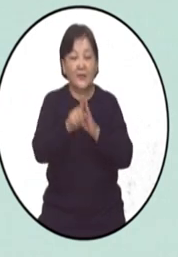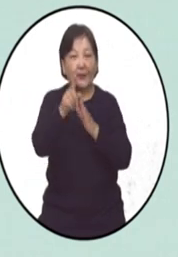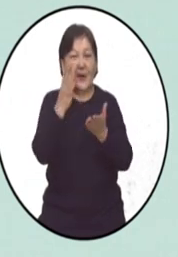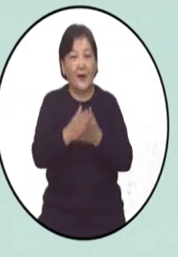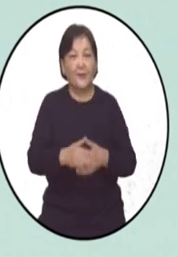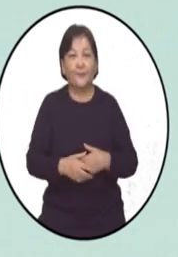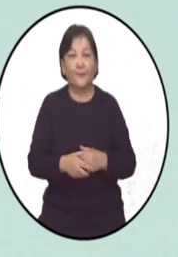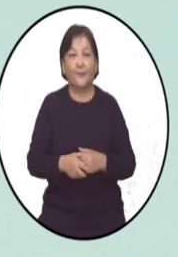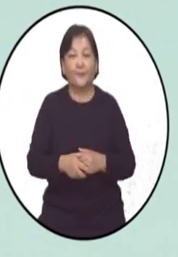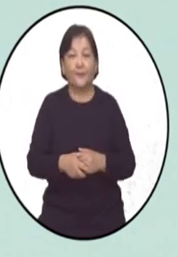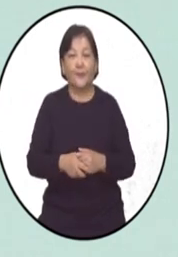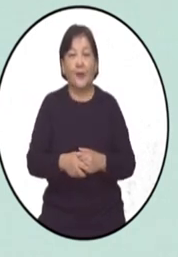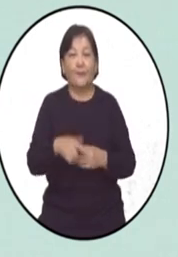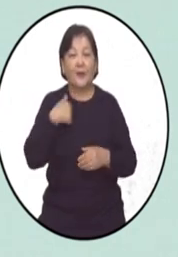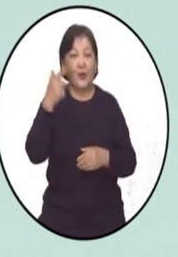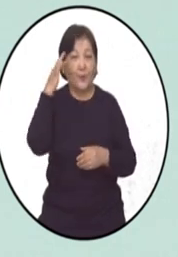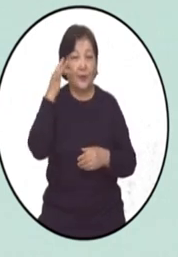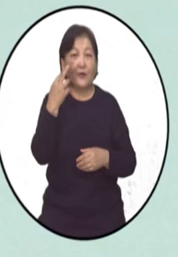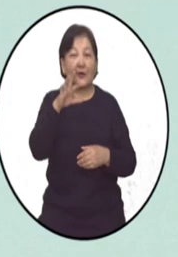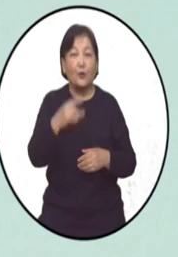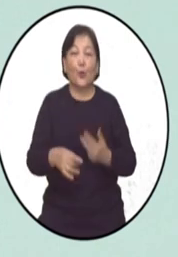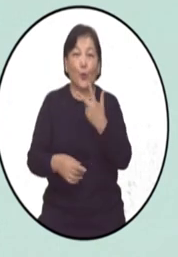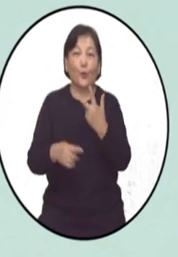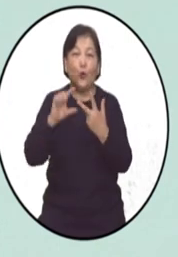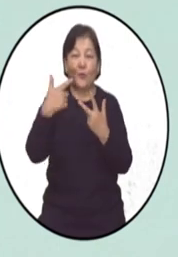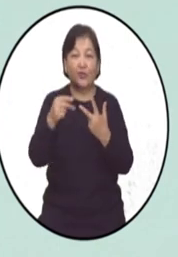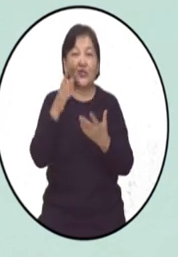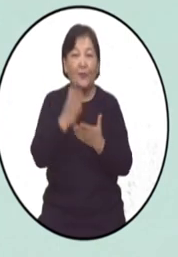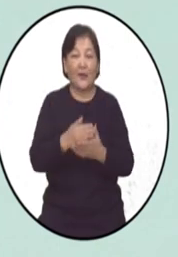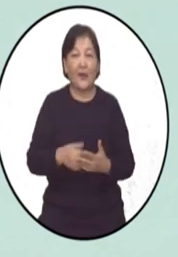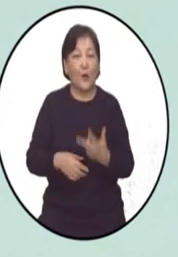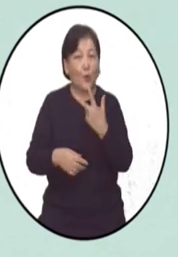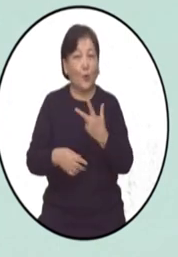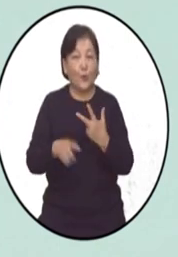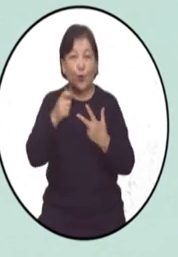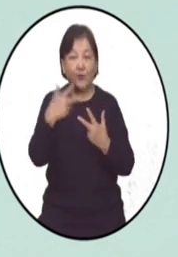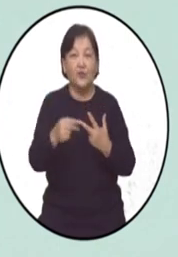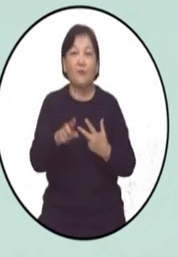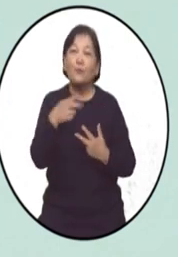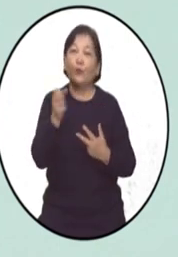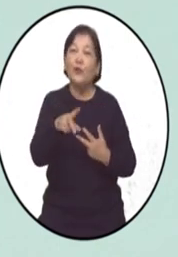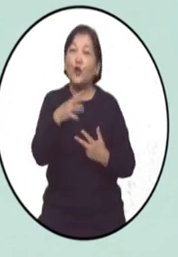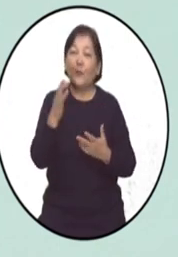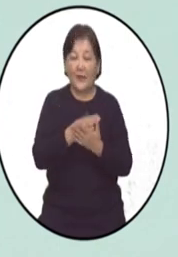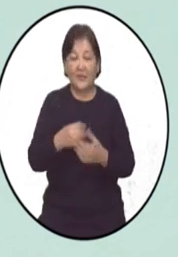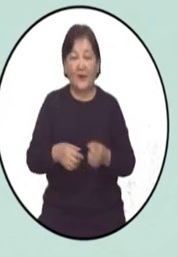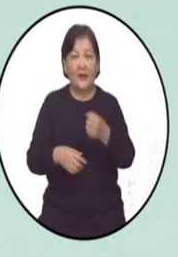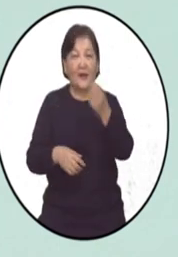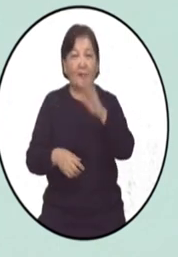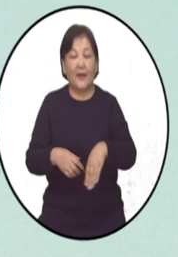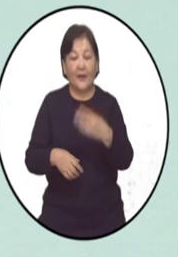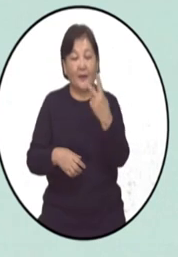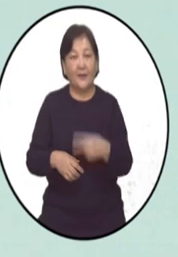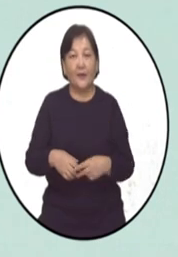хэсэг дээр бол бидний бодлогон дээр бол 3 хувьсагч ашиглагдана. Тэр 3 хувьсагч маань бол бүхэл тоо байна гэдгийг заасан байна. За хувьсагчдын нэр нь